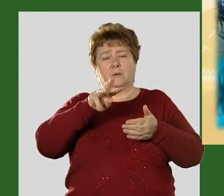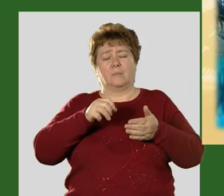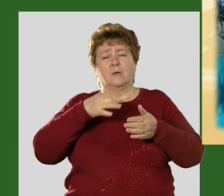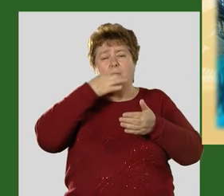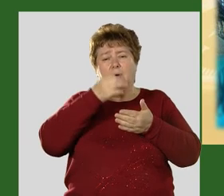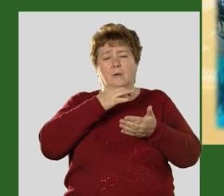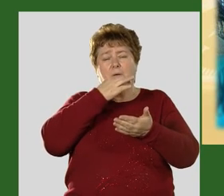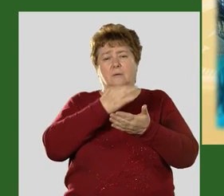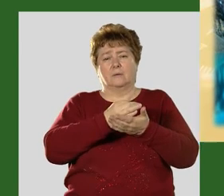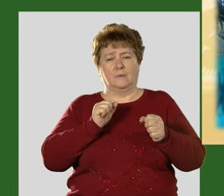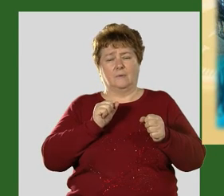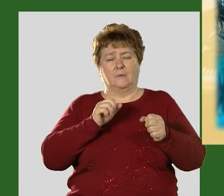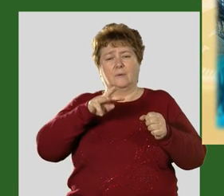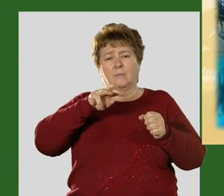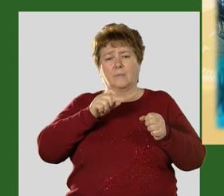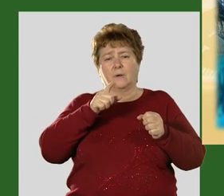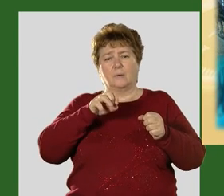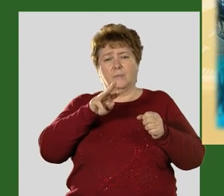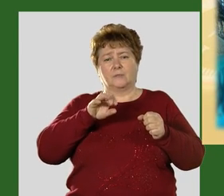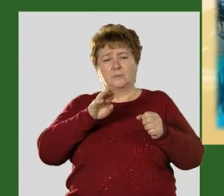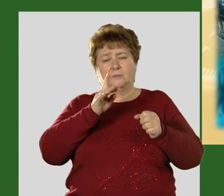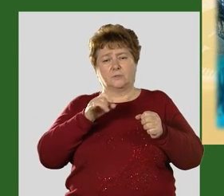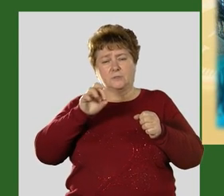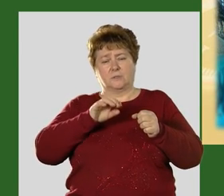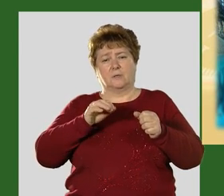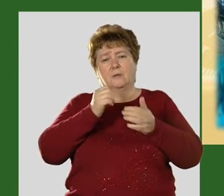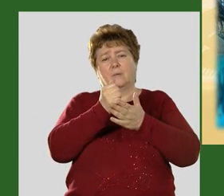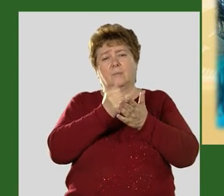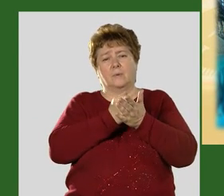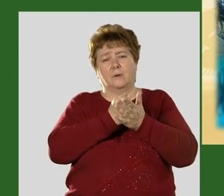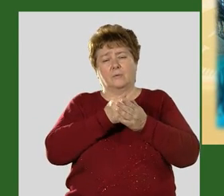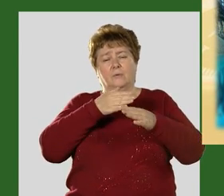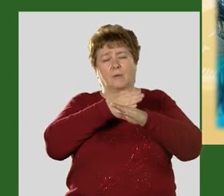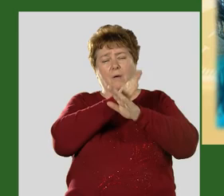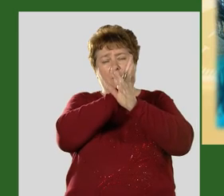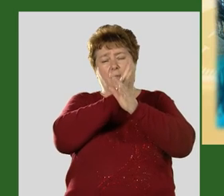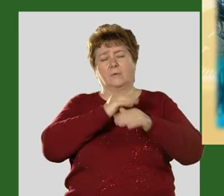Правильный ответ – вулкан. Магматическая горная порода.